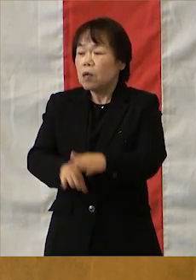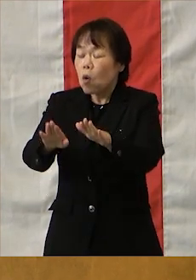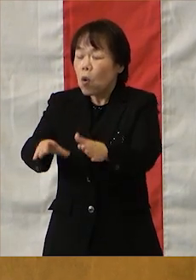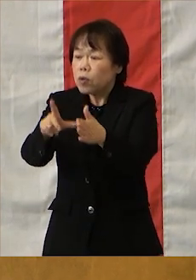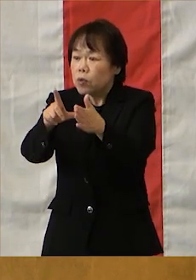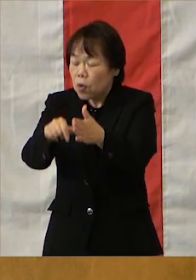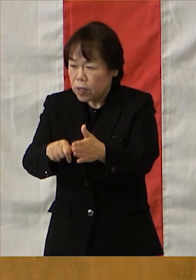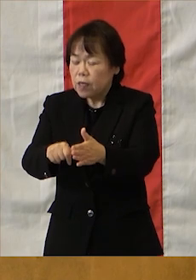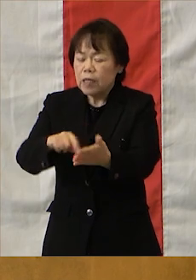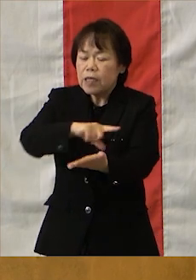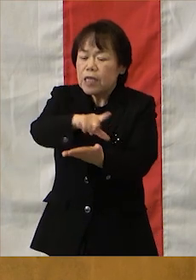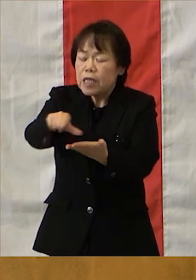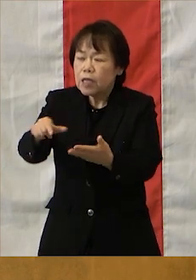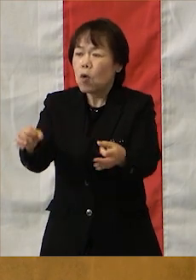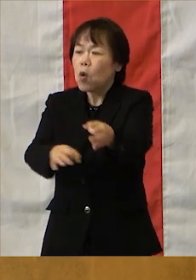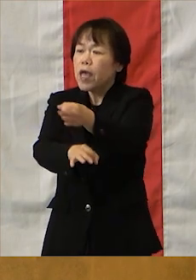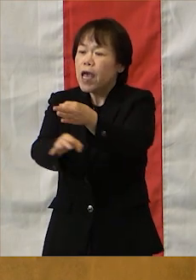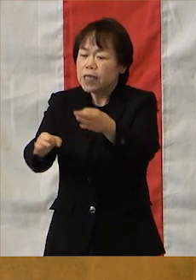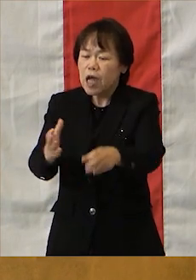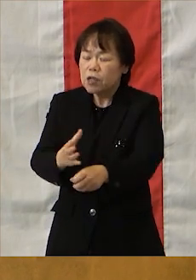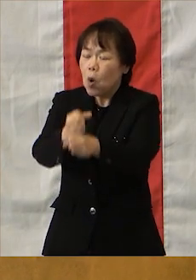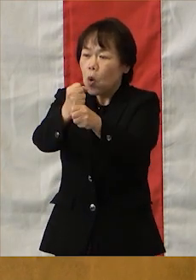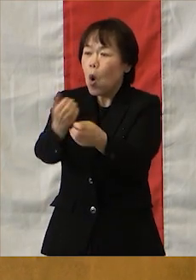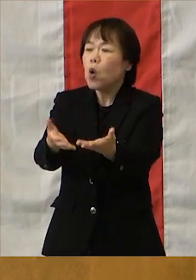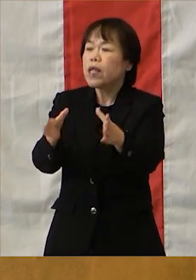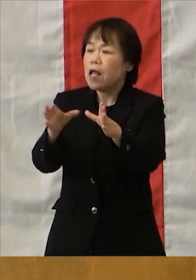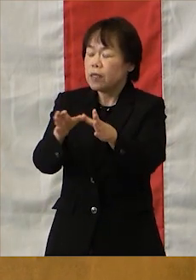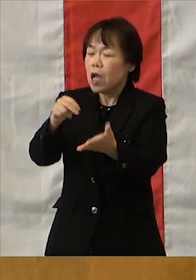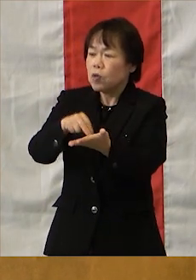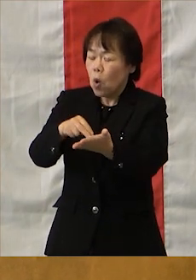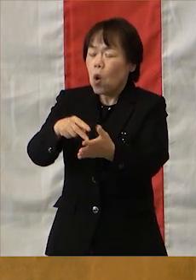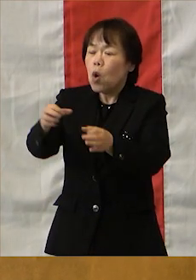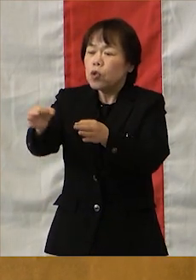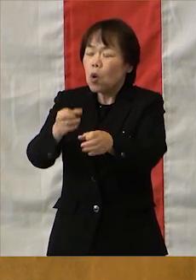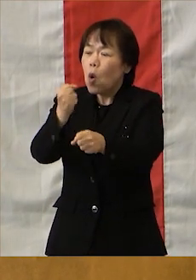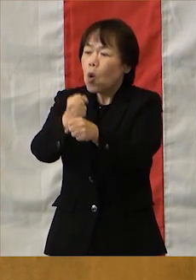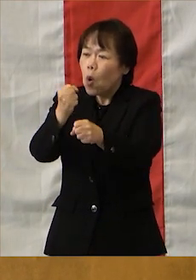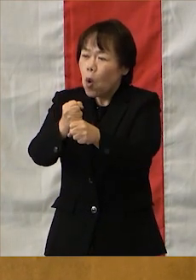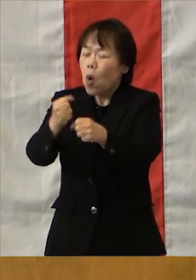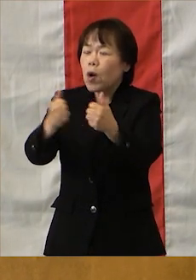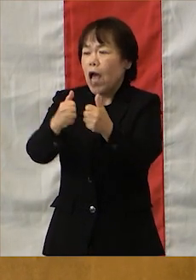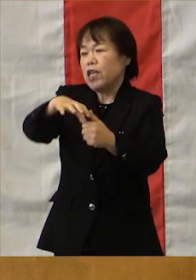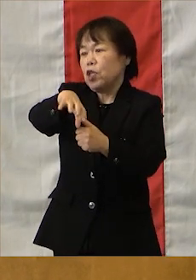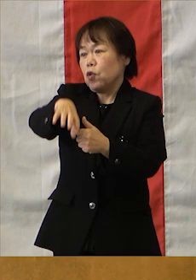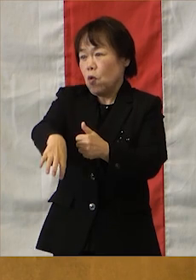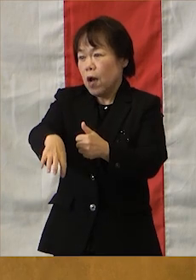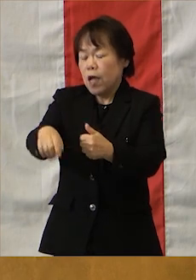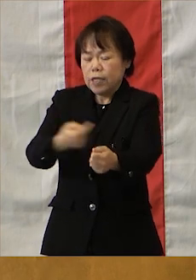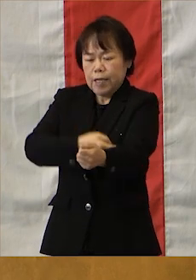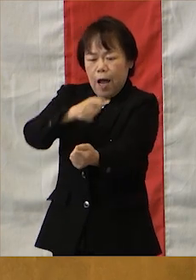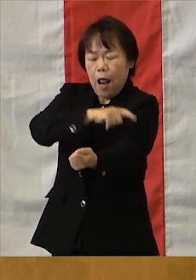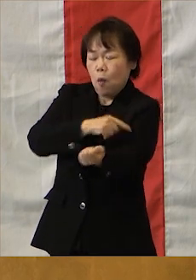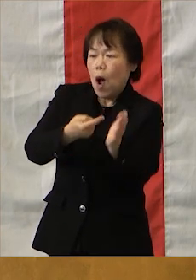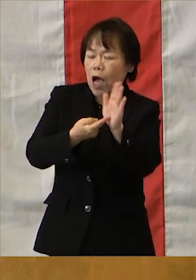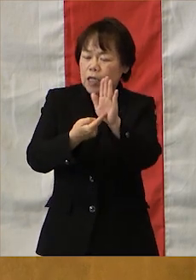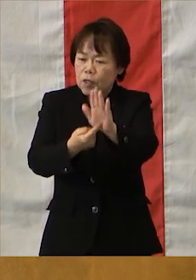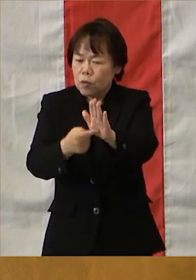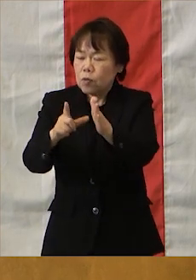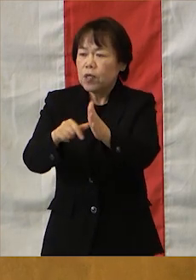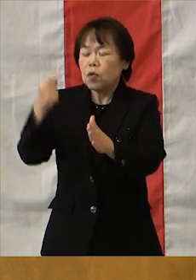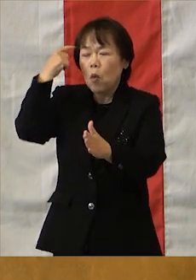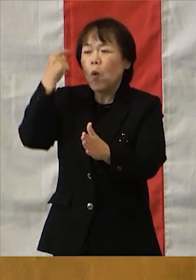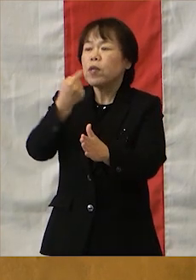こそ地域の経済総合団体である商工会議所が力を発揮する時だと思ってい